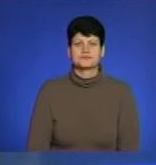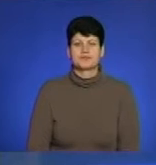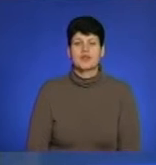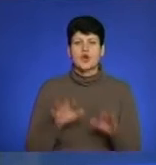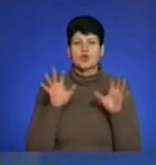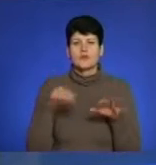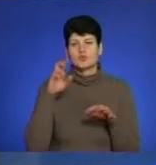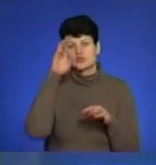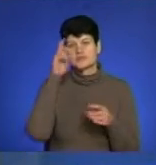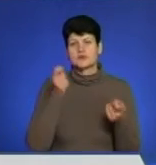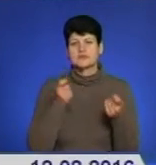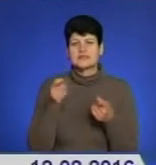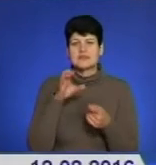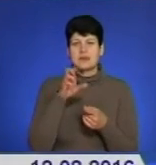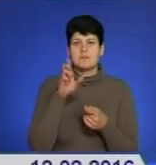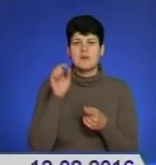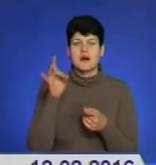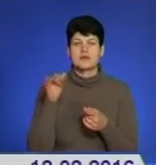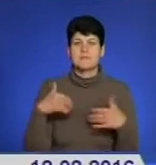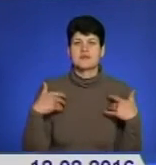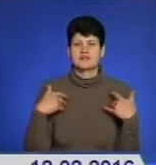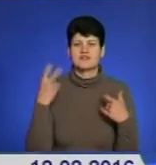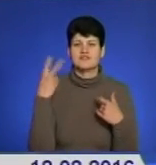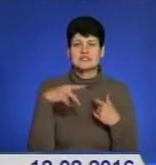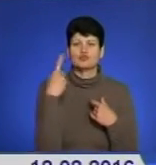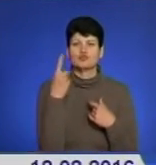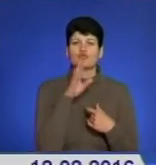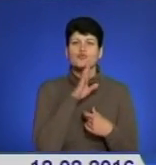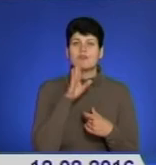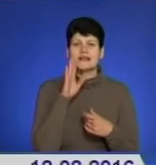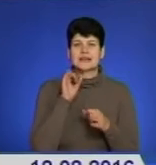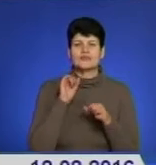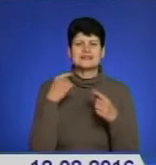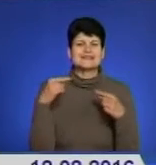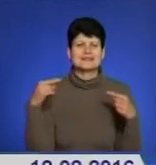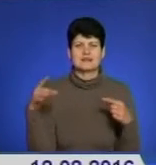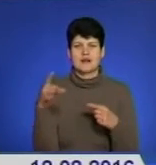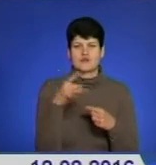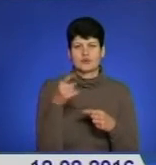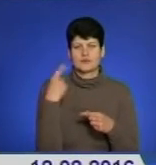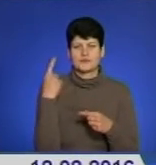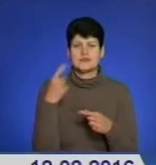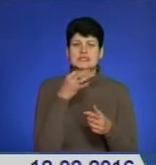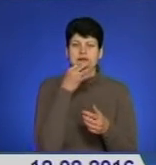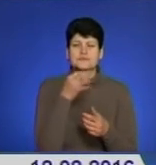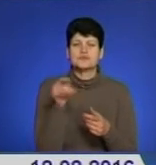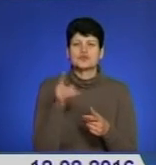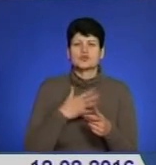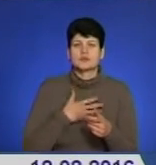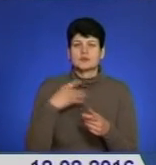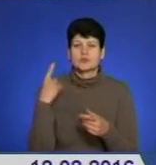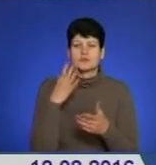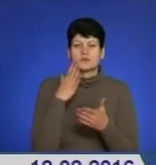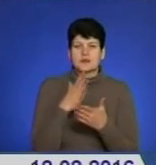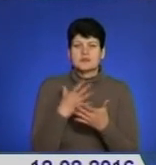Голова обласної державної адміністрації Степан Барна привітав 21 матір-героїню з різних районів Тернопільщини. Він зазначив, що наш край славиться